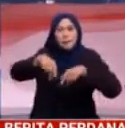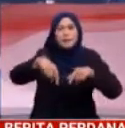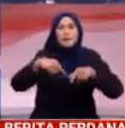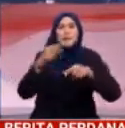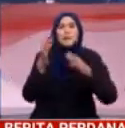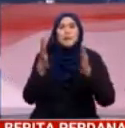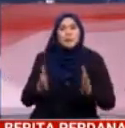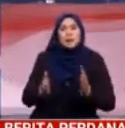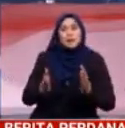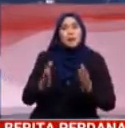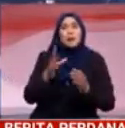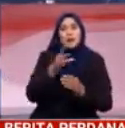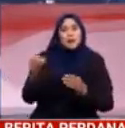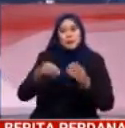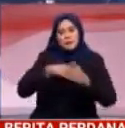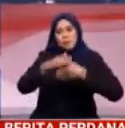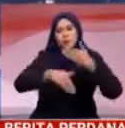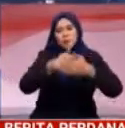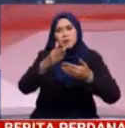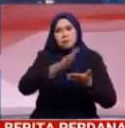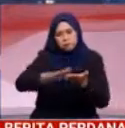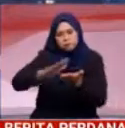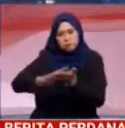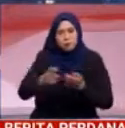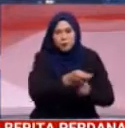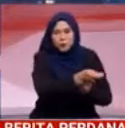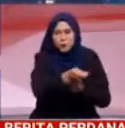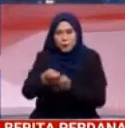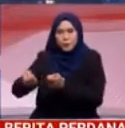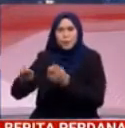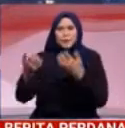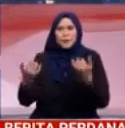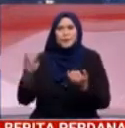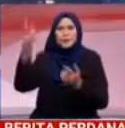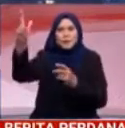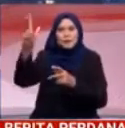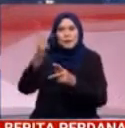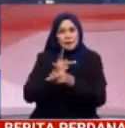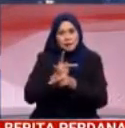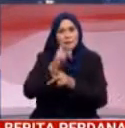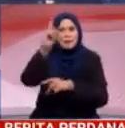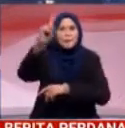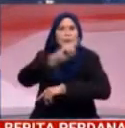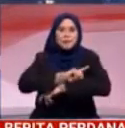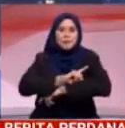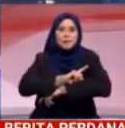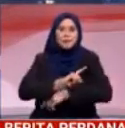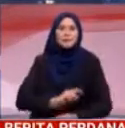penonton. Di samping proses pembersihan perlu dilaksanakan sekurang-kurangnya 3 kali sehari.